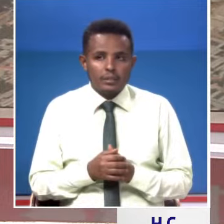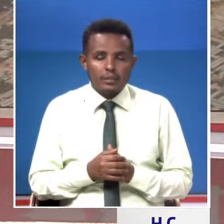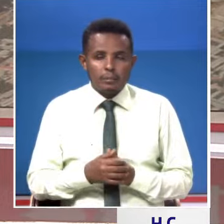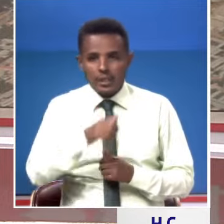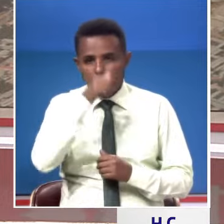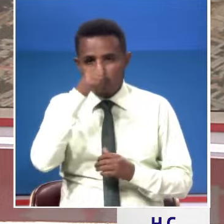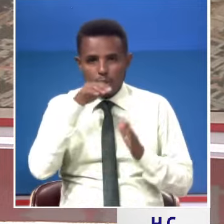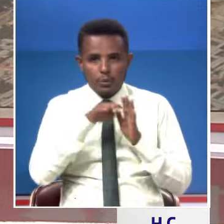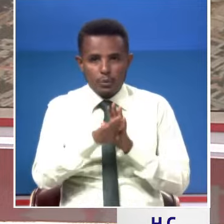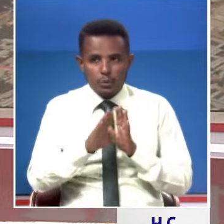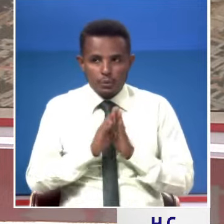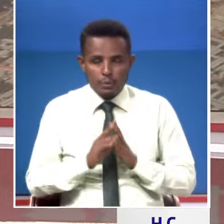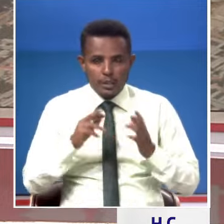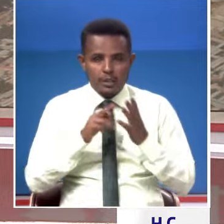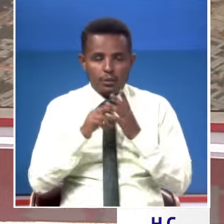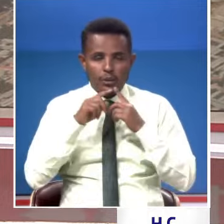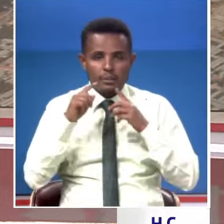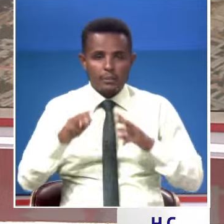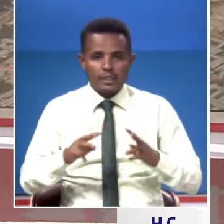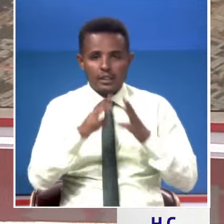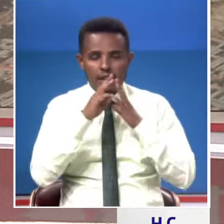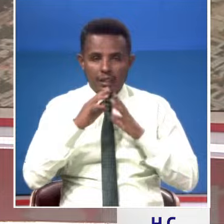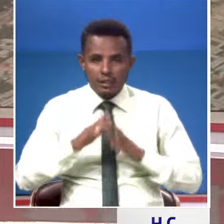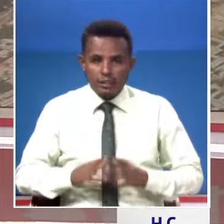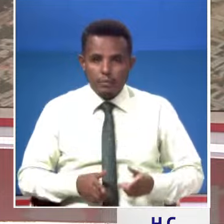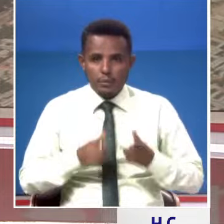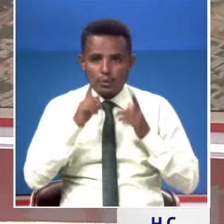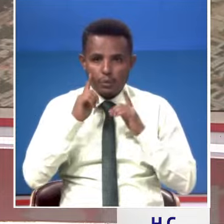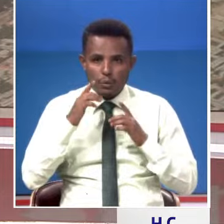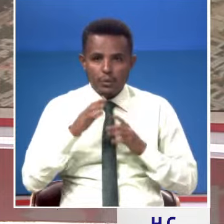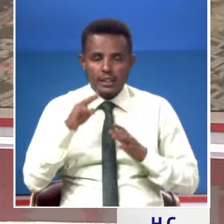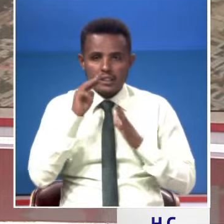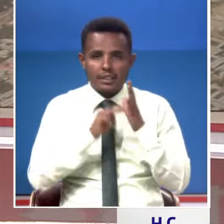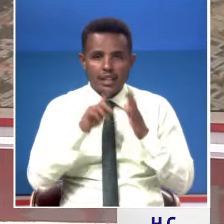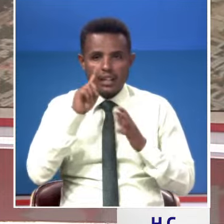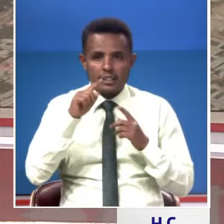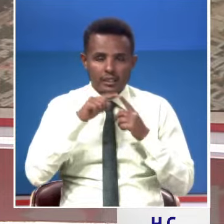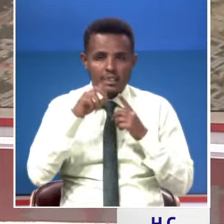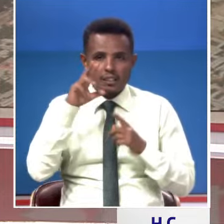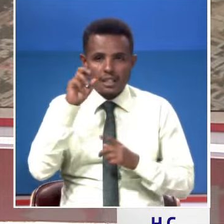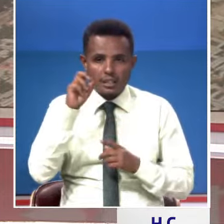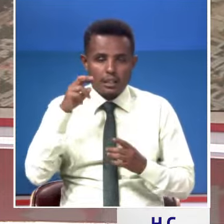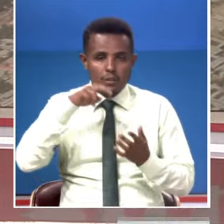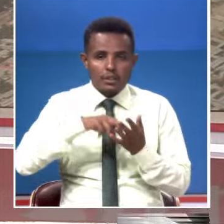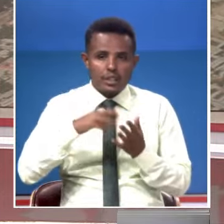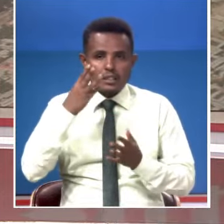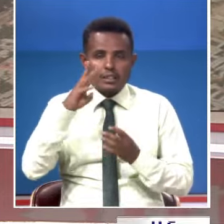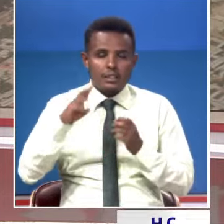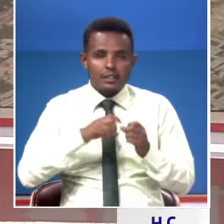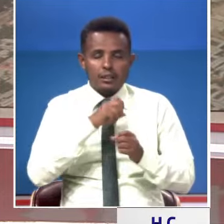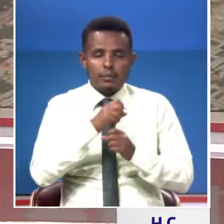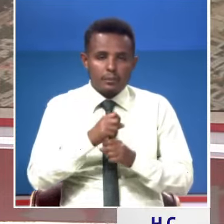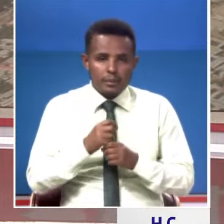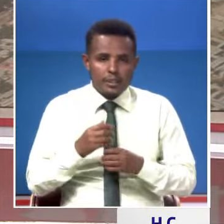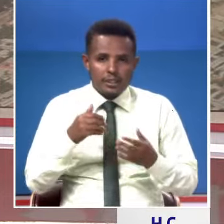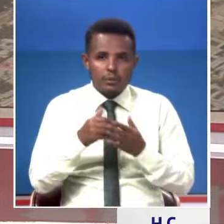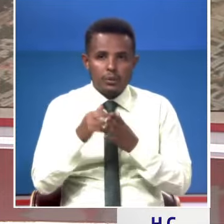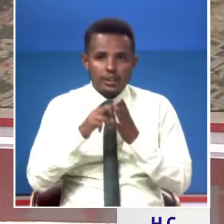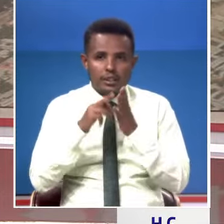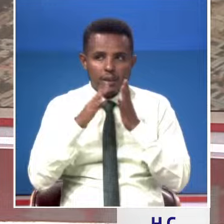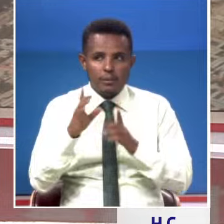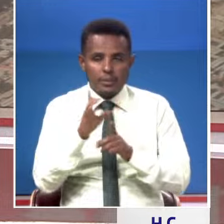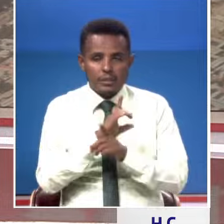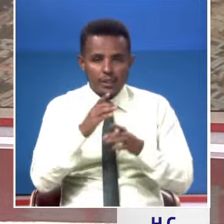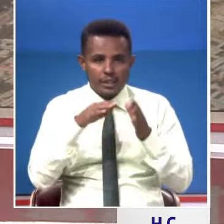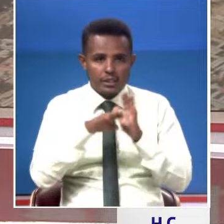በኢትዮጵያ ውስጥ በህገወጥ መንገድ የሚኖሩ የውጭ ሀገር ዜጎች ከጥር 1 እስከ ጥር 30 2016 ዓ.ም ምረት ድረስ ወደ ህጋዊ መስመር